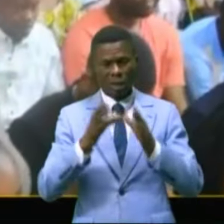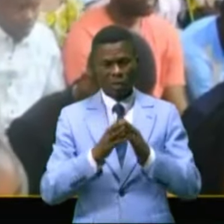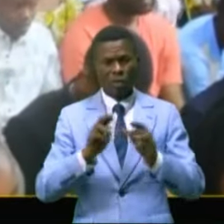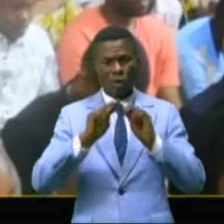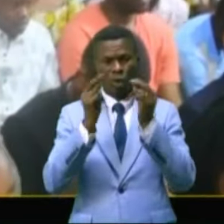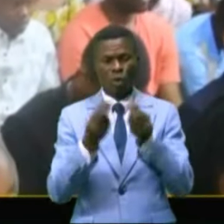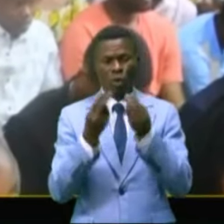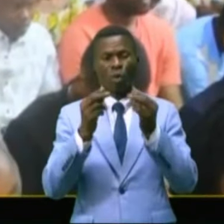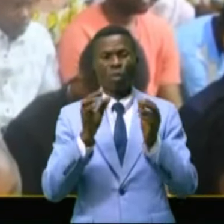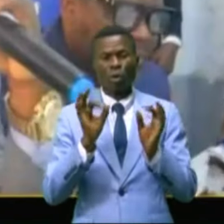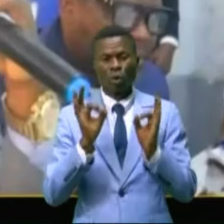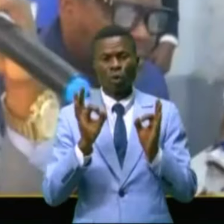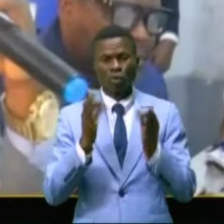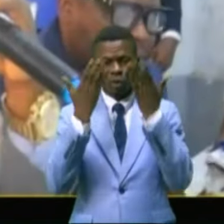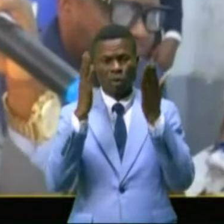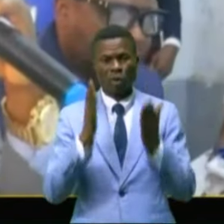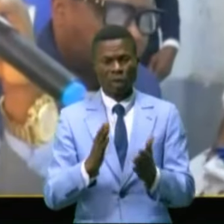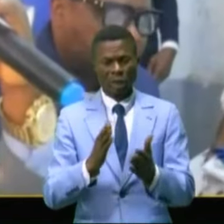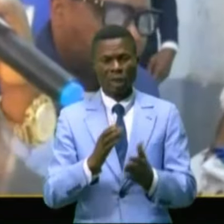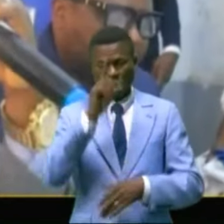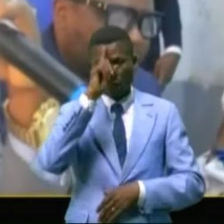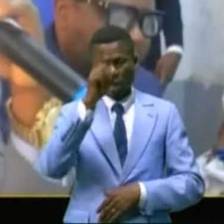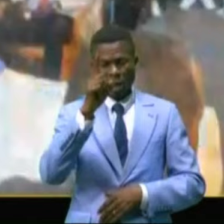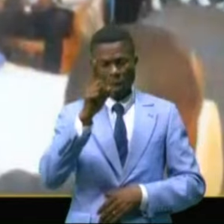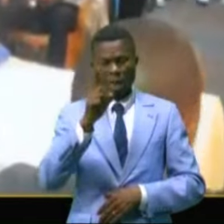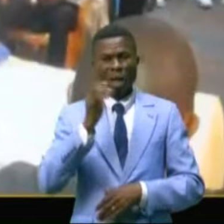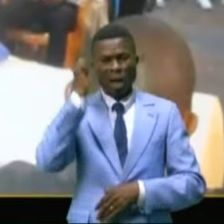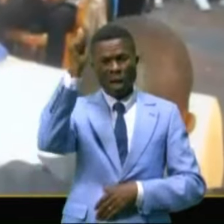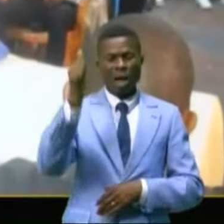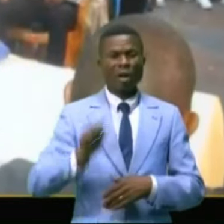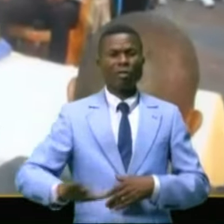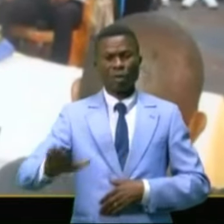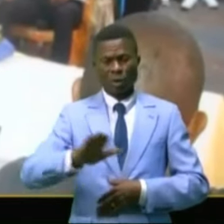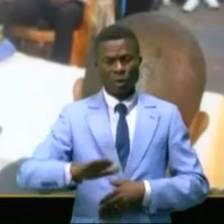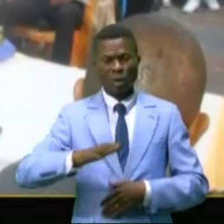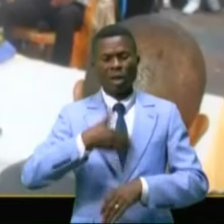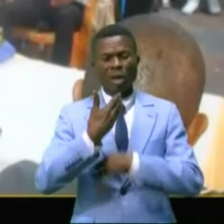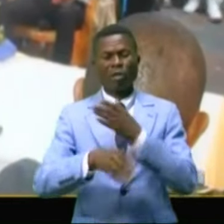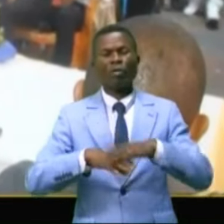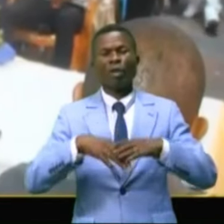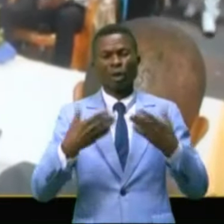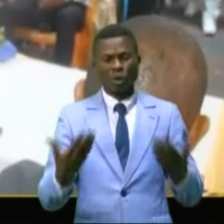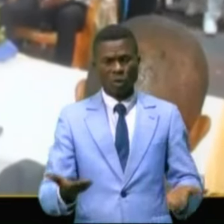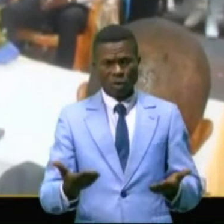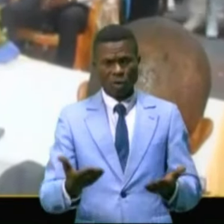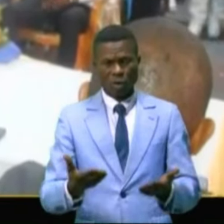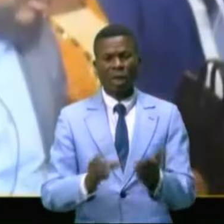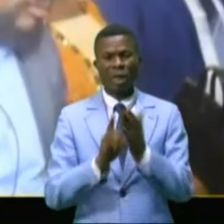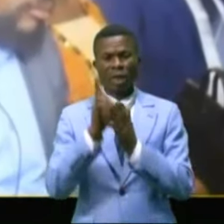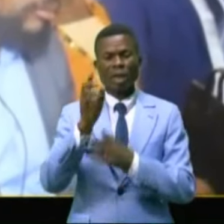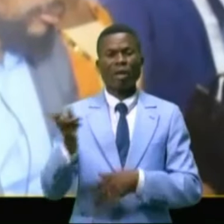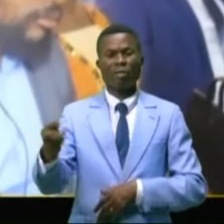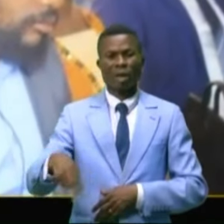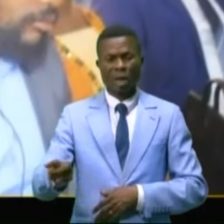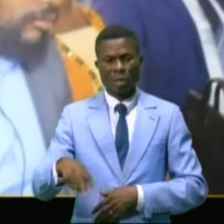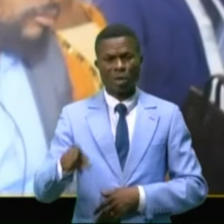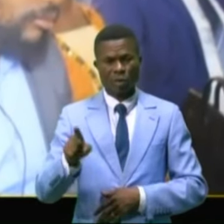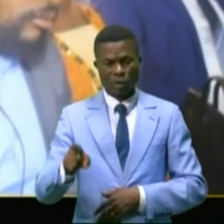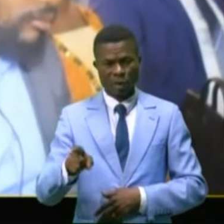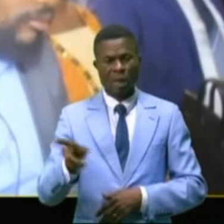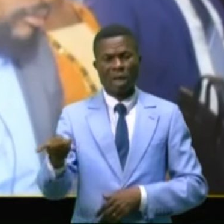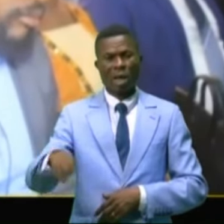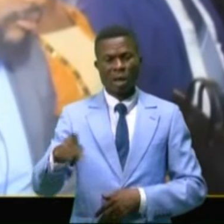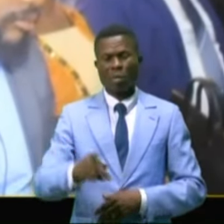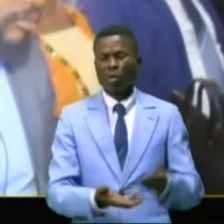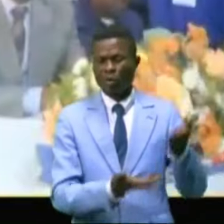estudiantine crème intellectuel et Avenir du pays sur comment faire décoller cette province jadis parmi les